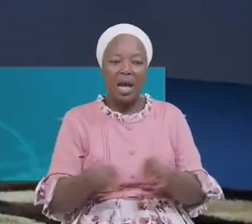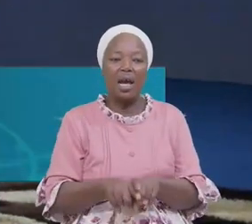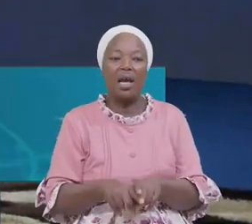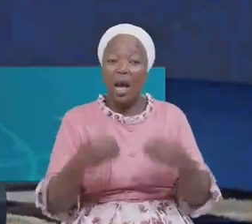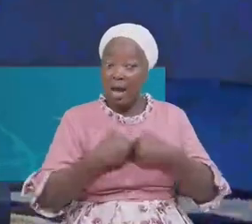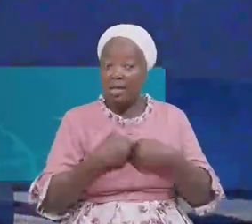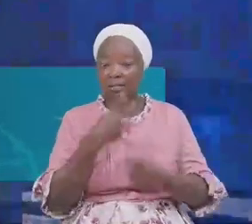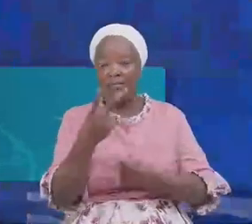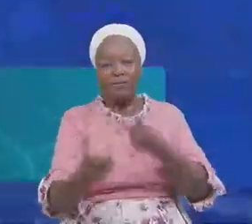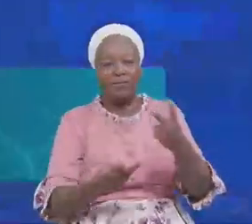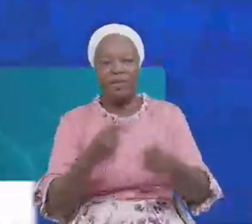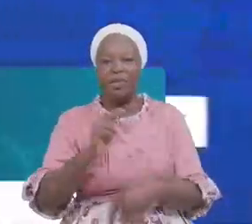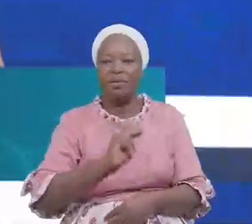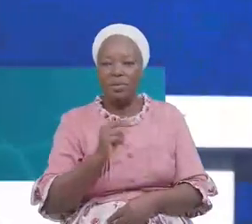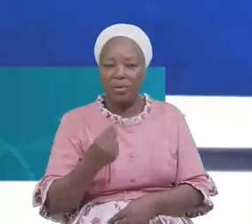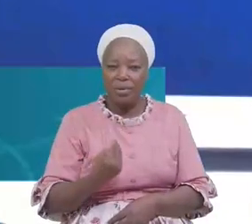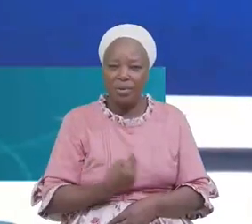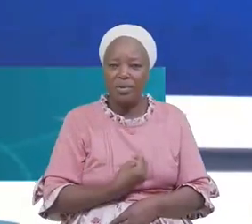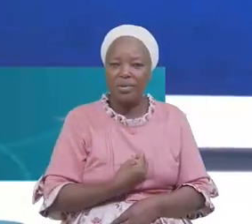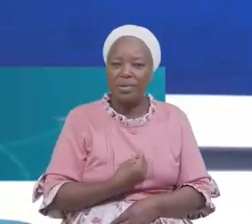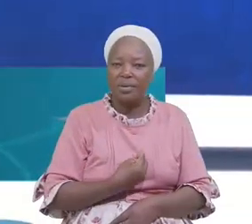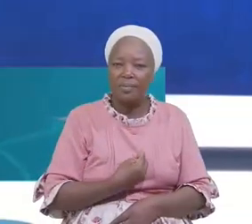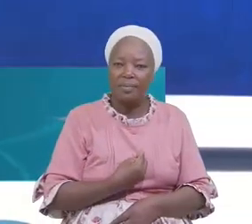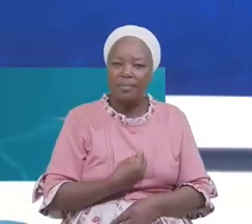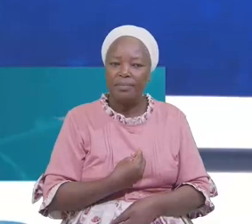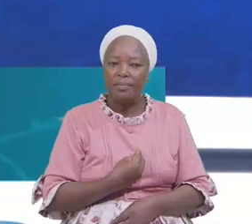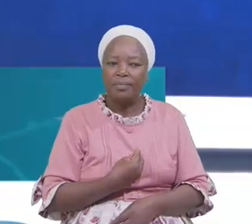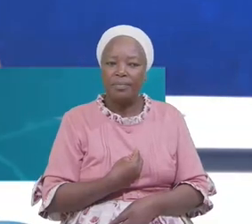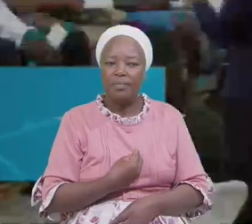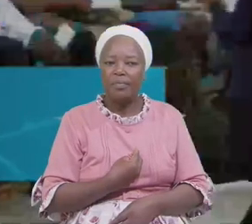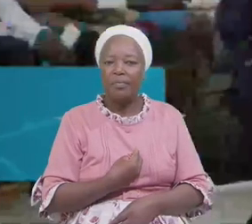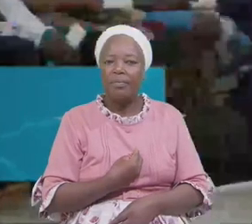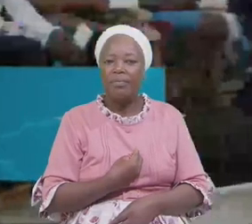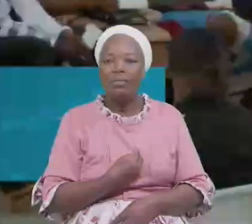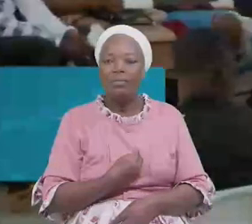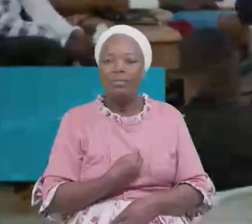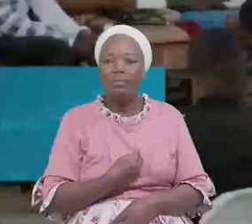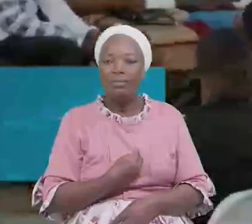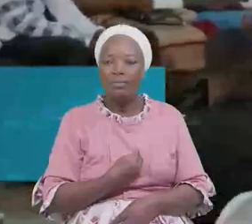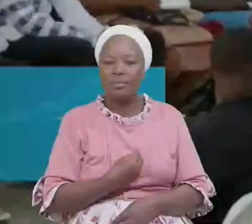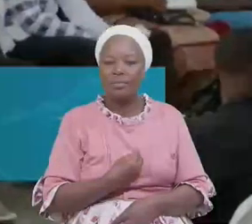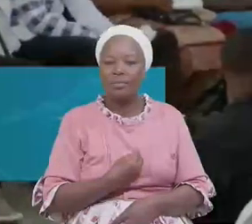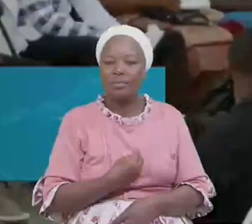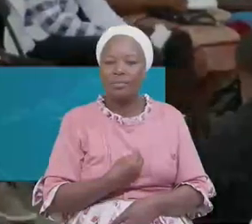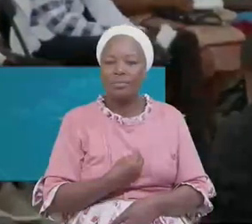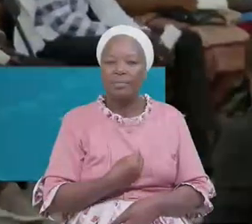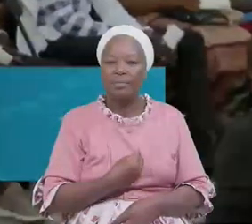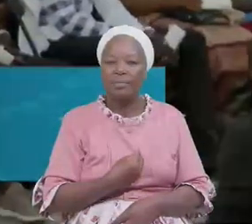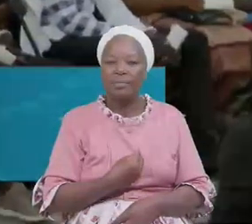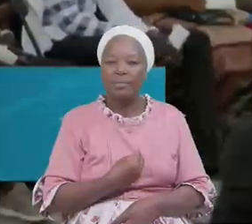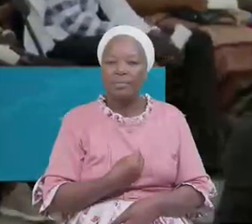Grâce aux entrailles de la miséricorde de notre Dieu, en vertu de laquelle le soleil levant nous a visités d'en haut.